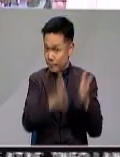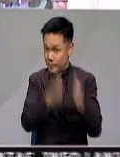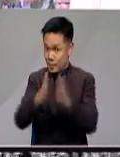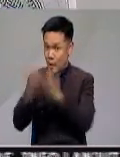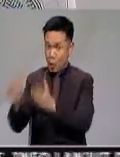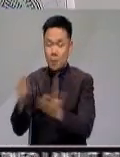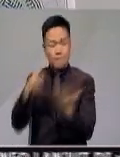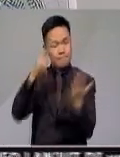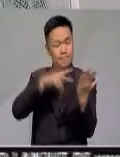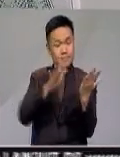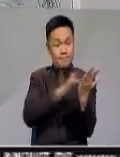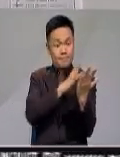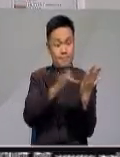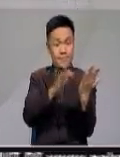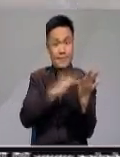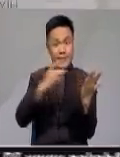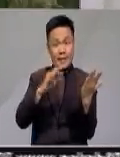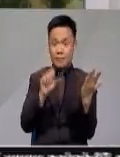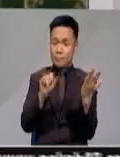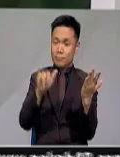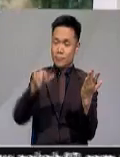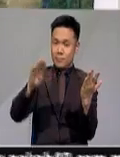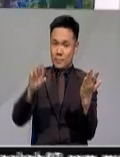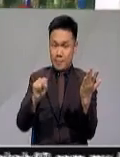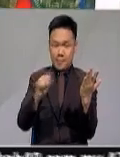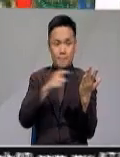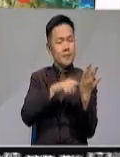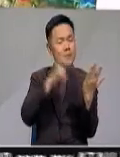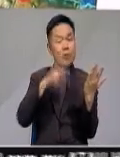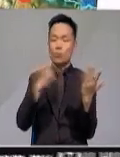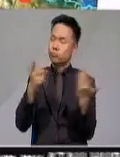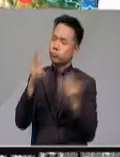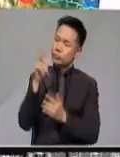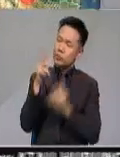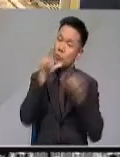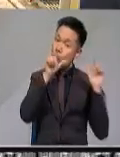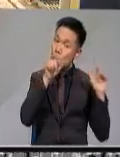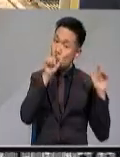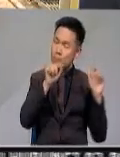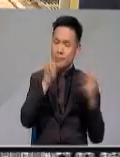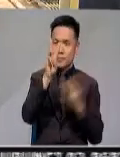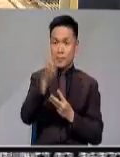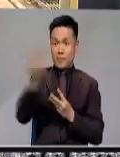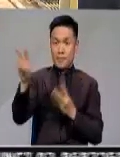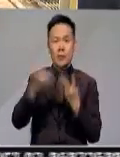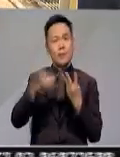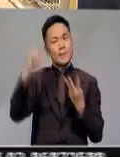telefon pintar Air Selangor, Facebook dan Instagram atau layari laman Sesawang.